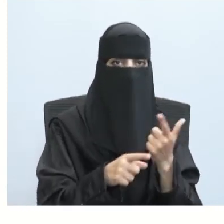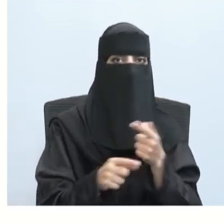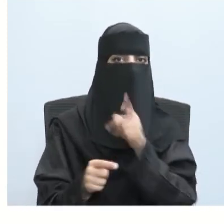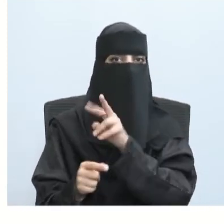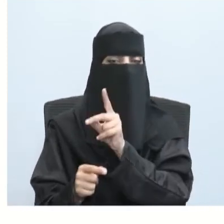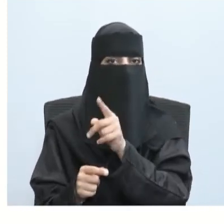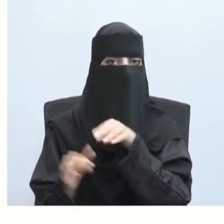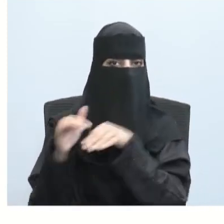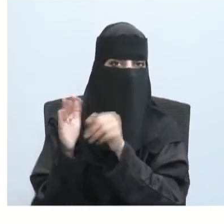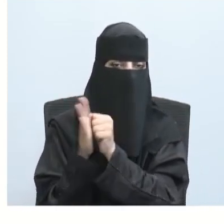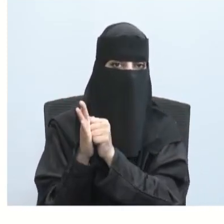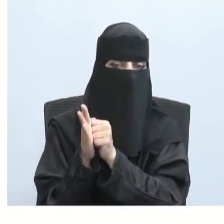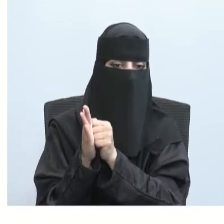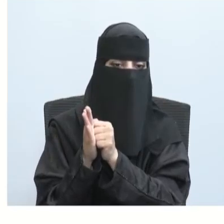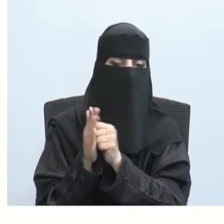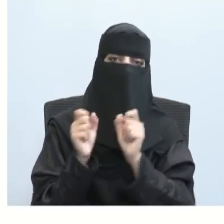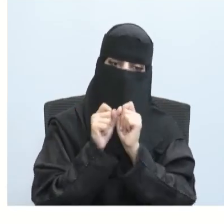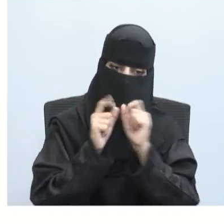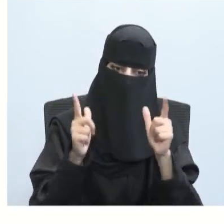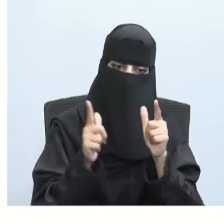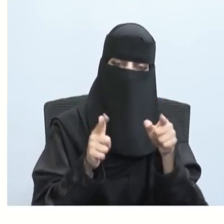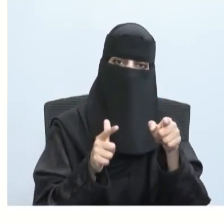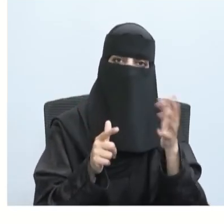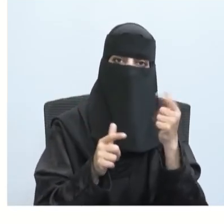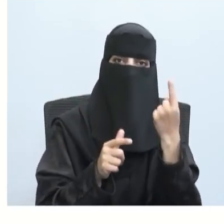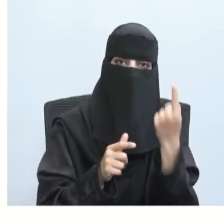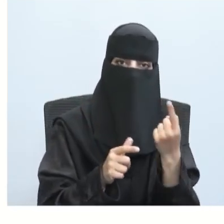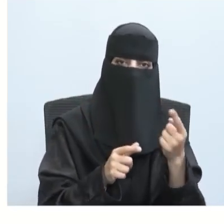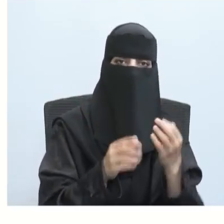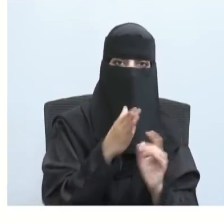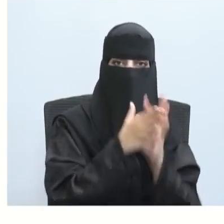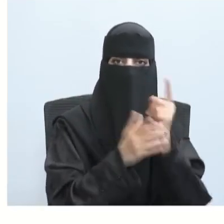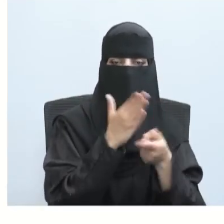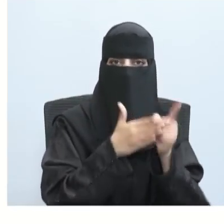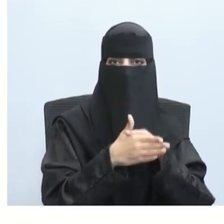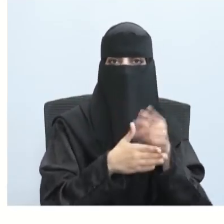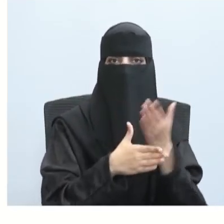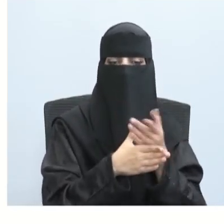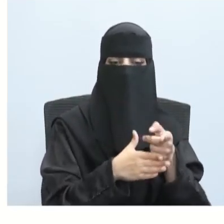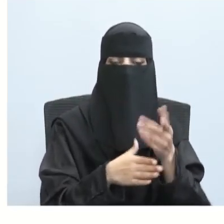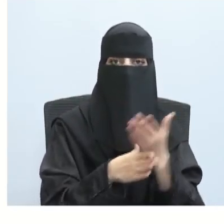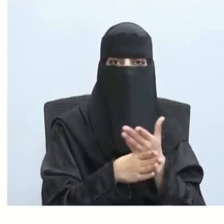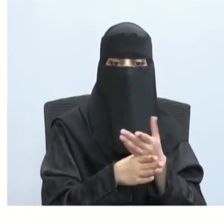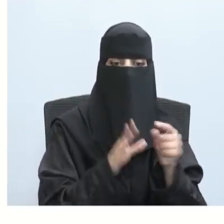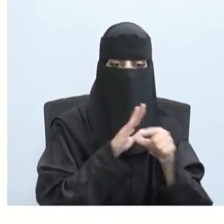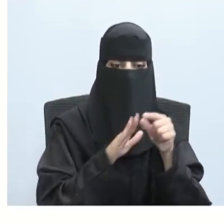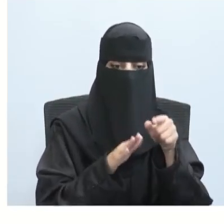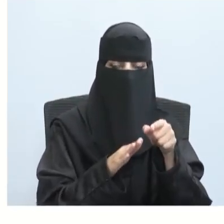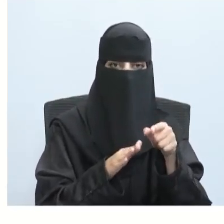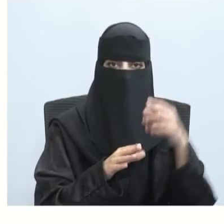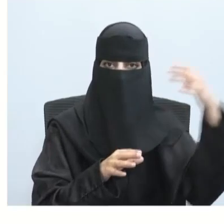احسنتم بالتاكيد سوف يكون الطبق رقم واحد سوف يتبخر الماء الموضوع تحت